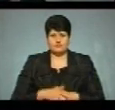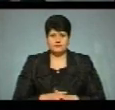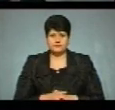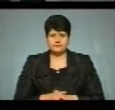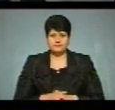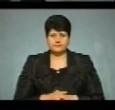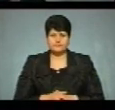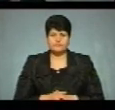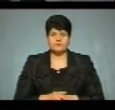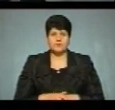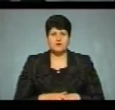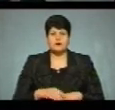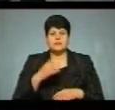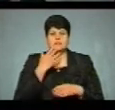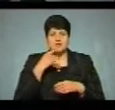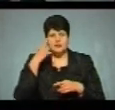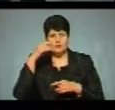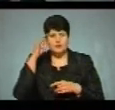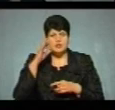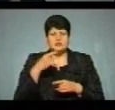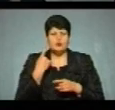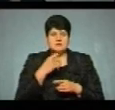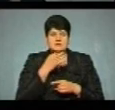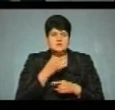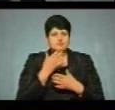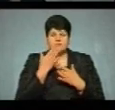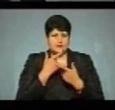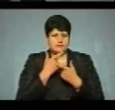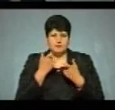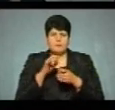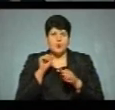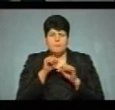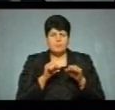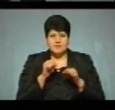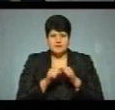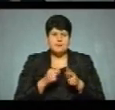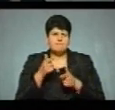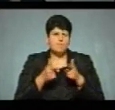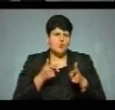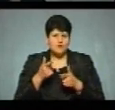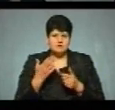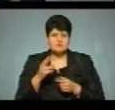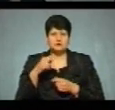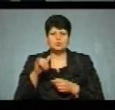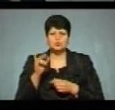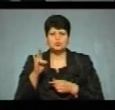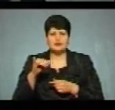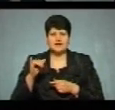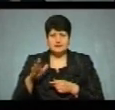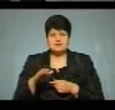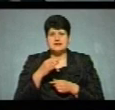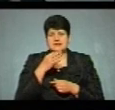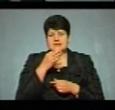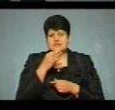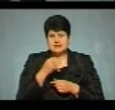Речник Нацполіції області Сергій Крета повідомив, що немає інформації про побиття і погрози у Дунаєві. Зазначу, як повідомив Петро Жовтовський, у